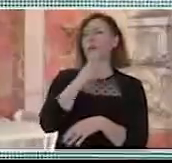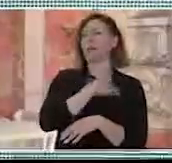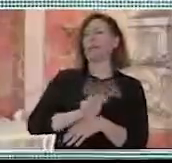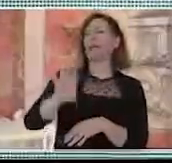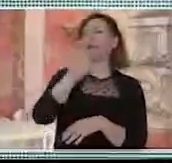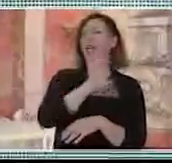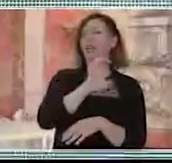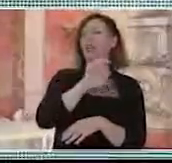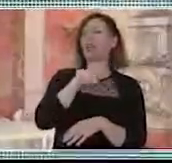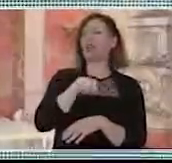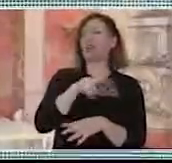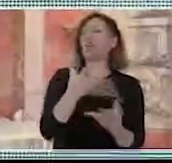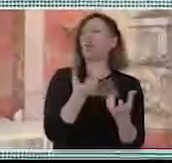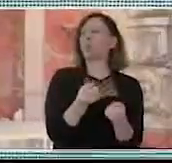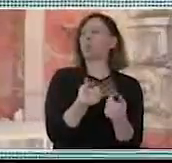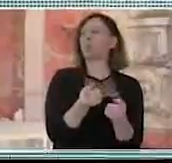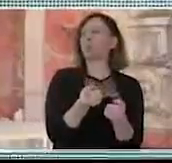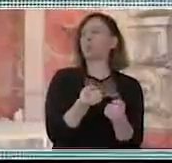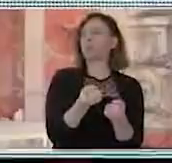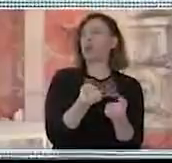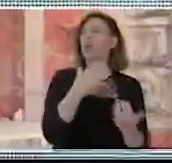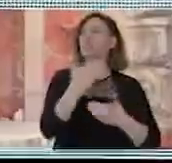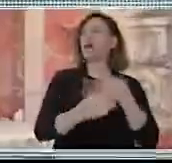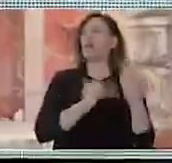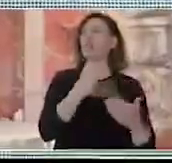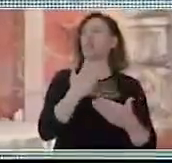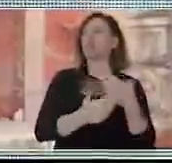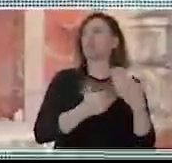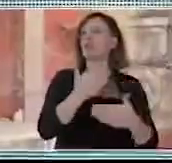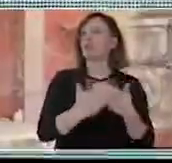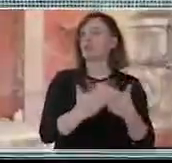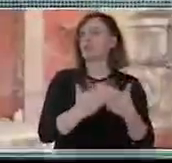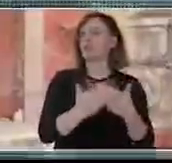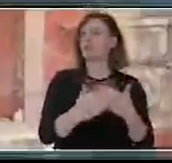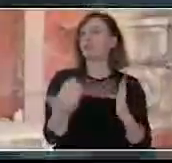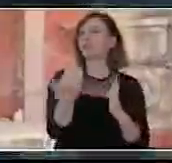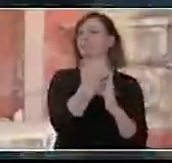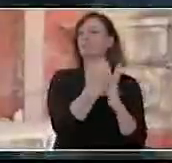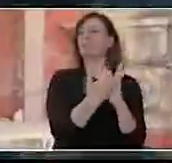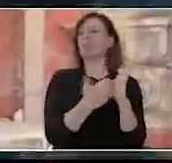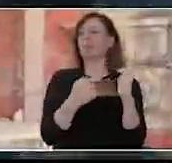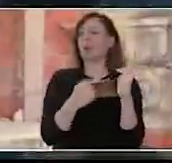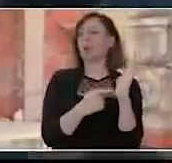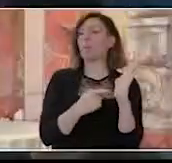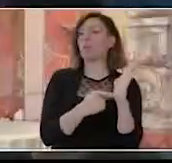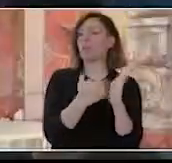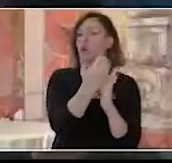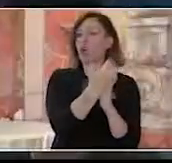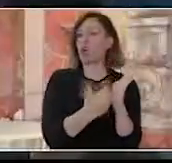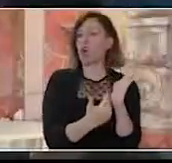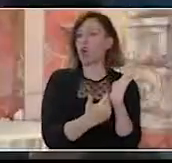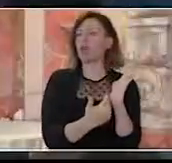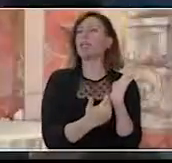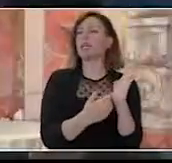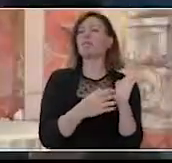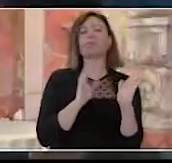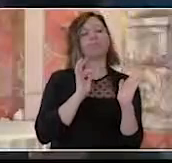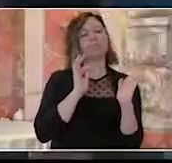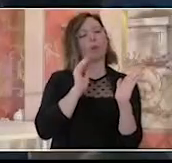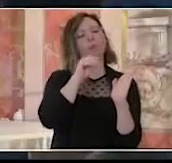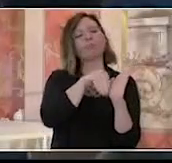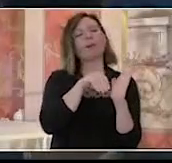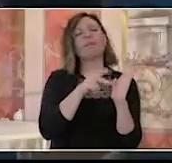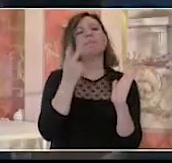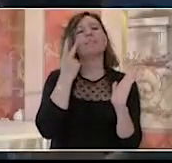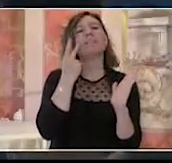e molta sostanza e molta solidità. È una programmazione che guarda alla sostanza delle